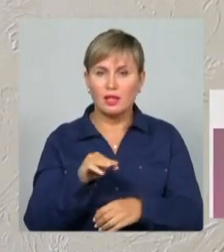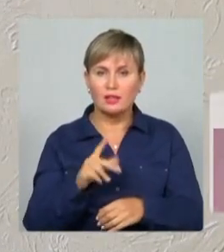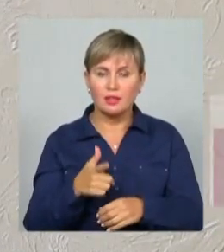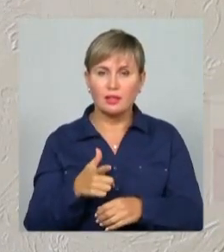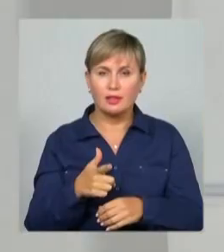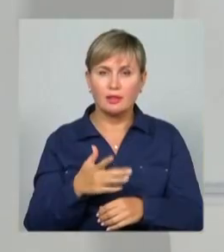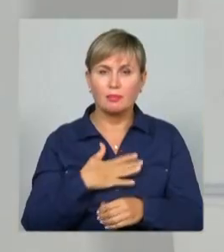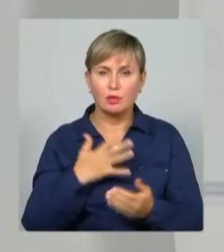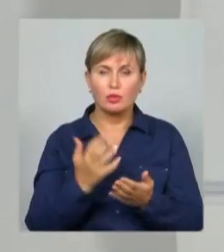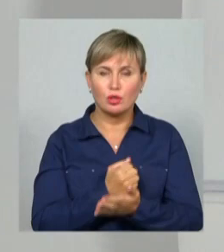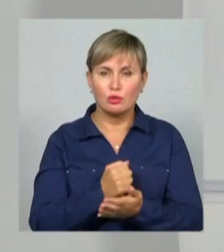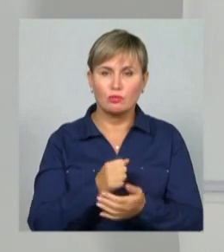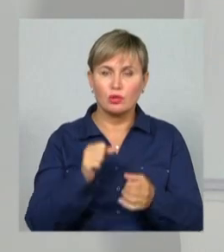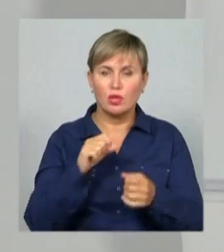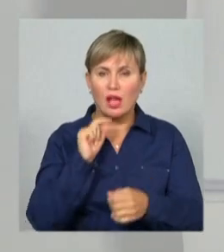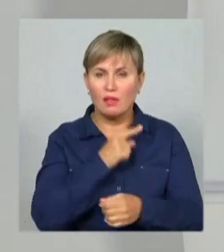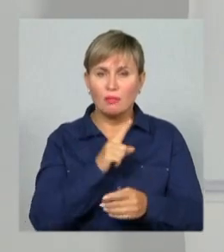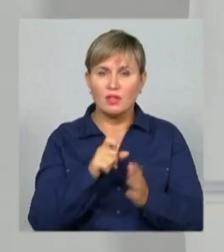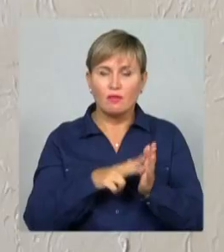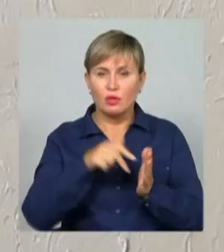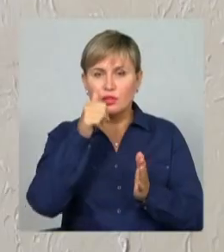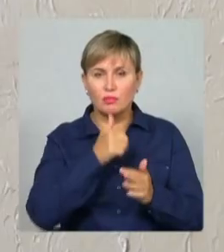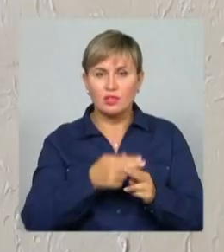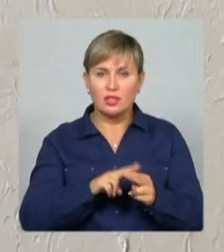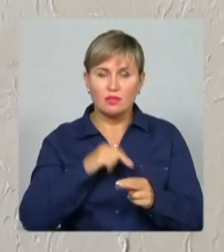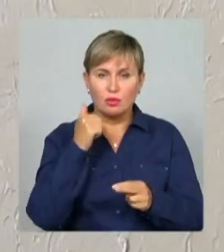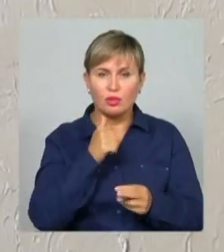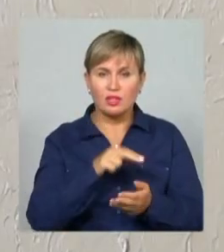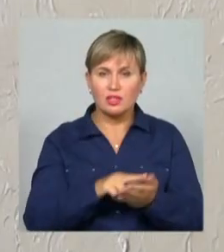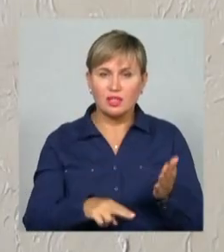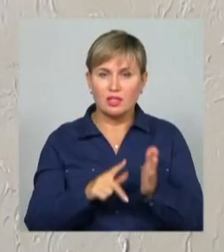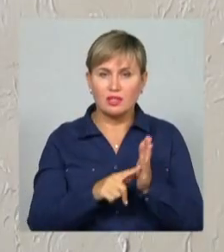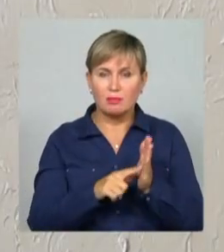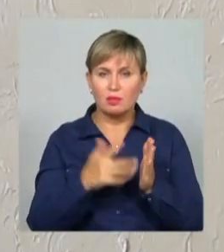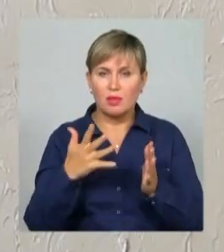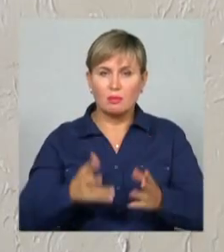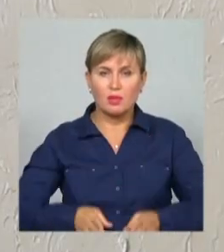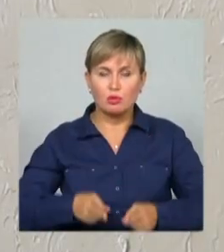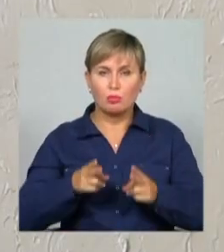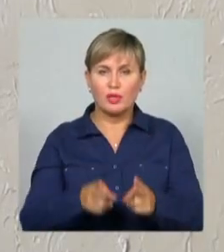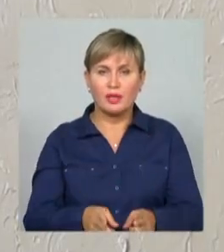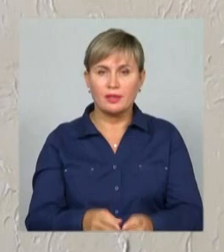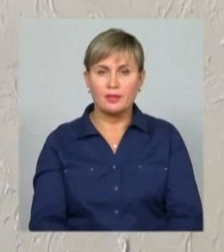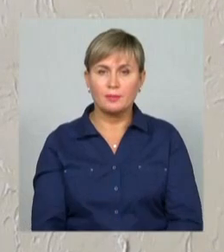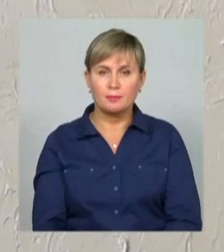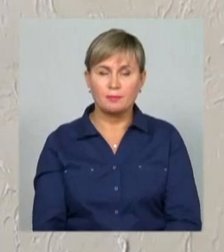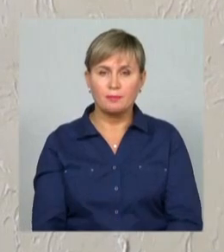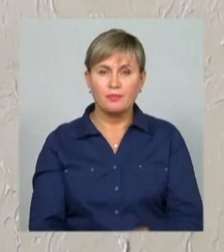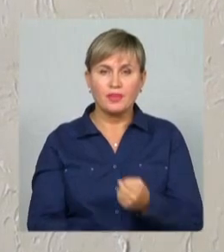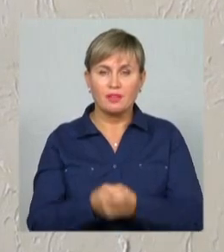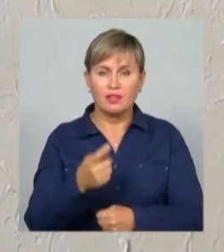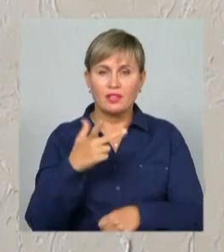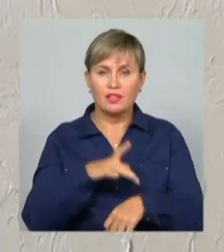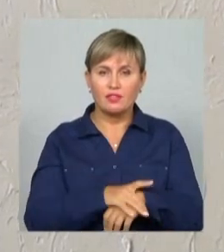нами удалось сэкономить. За 8 месяцев текущего года зарегистрировано 75 преступлений. Выявлено 3